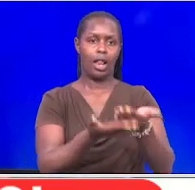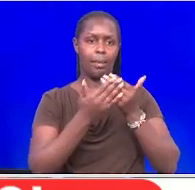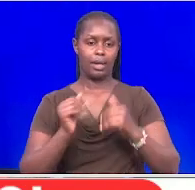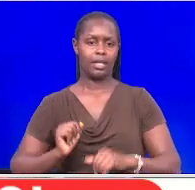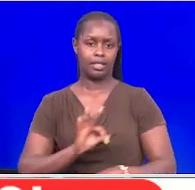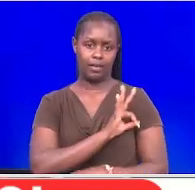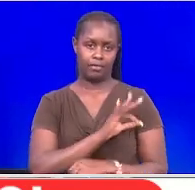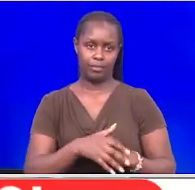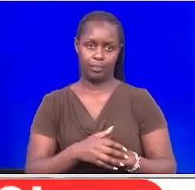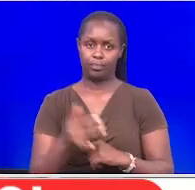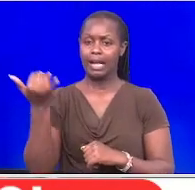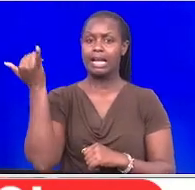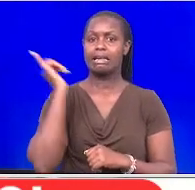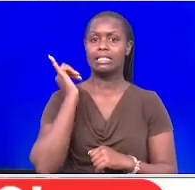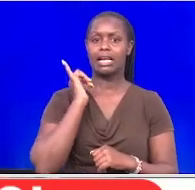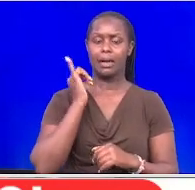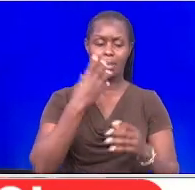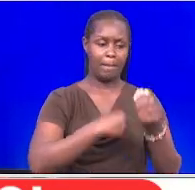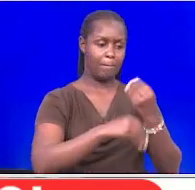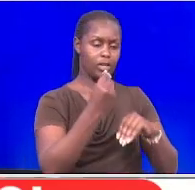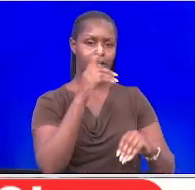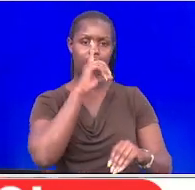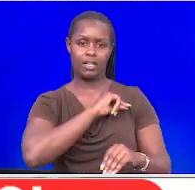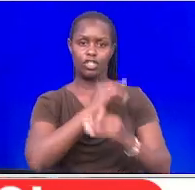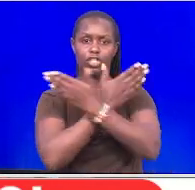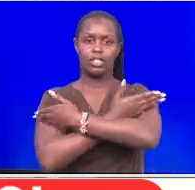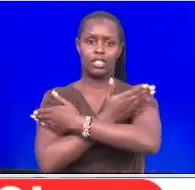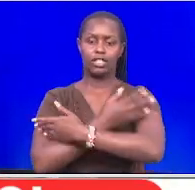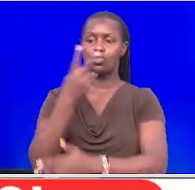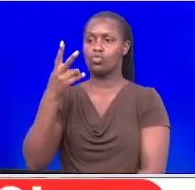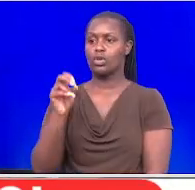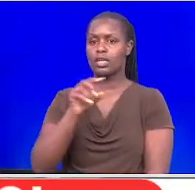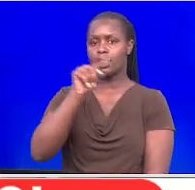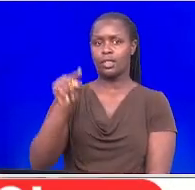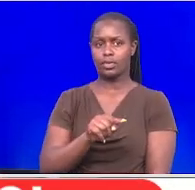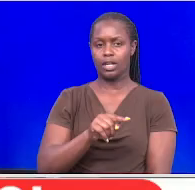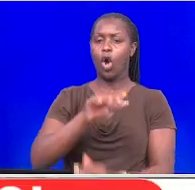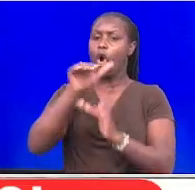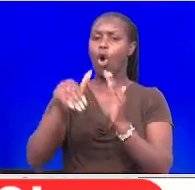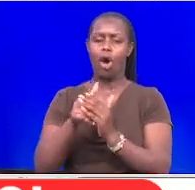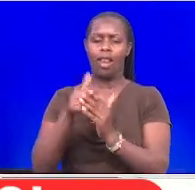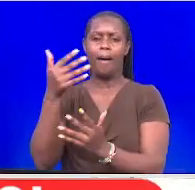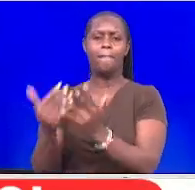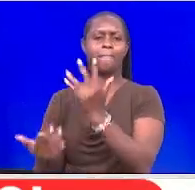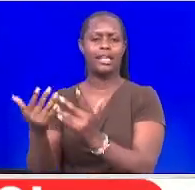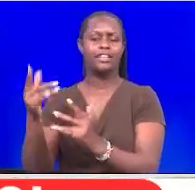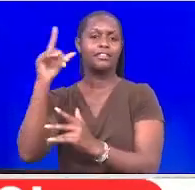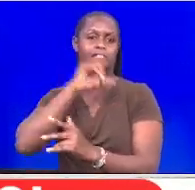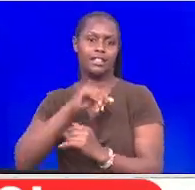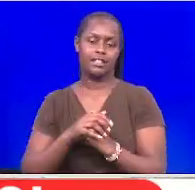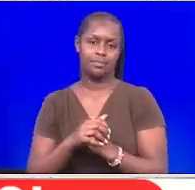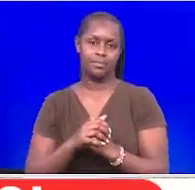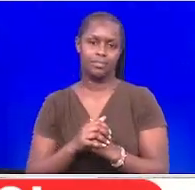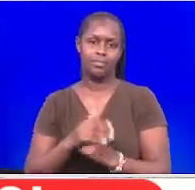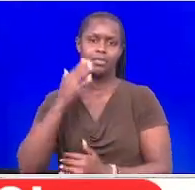jana nilikuwa nimekata t-shirt ya 20,000. Ilikuwa nimeipanga. Sasa hizo ndio ile imechomeka. Sasa unaona. Hasira na